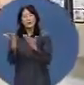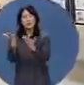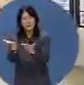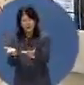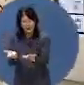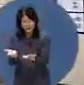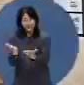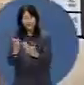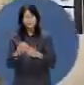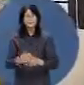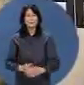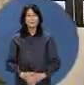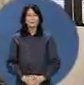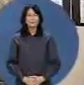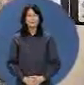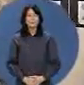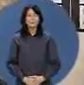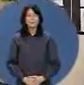た